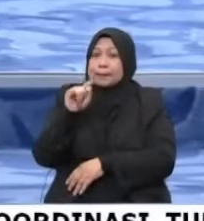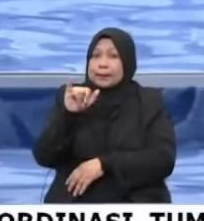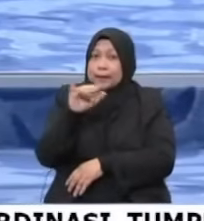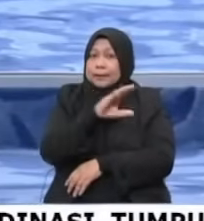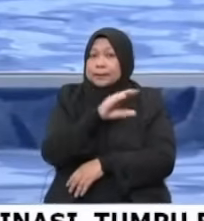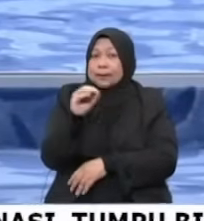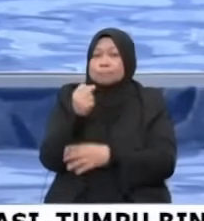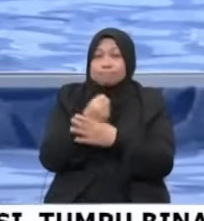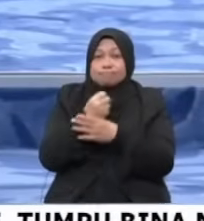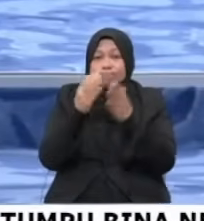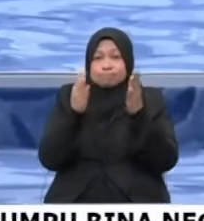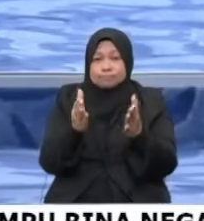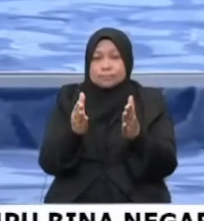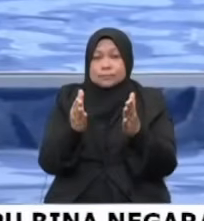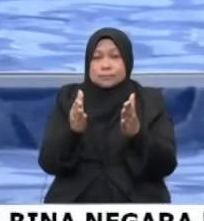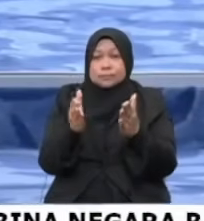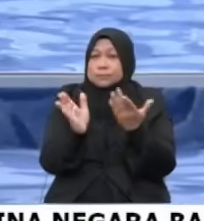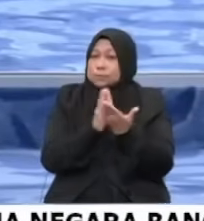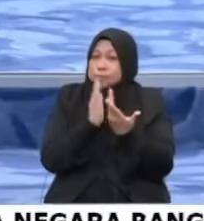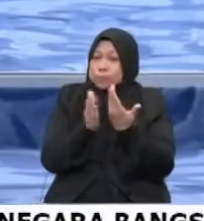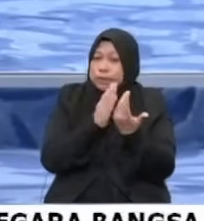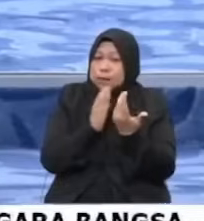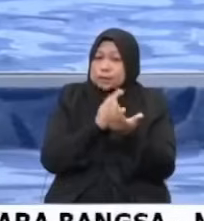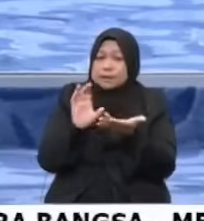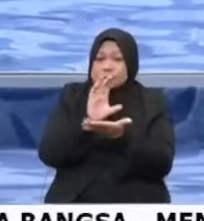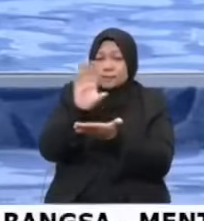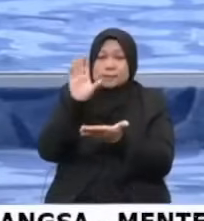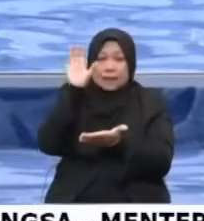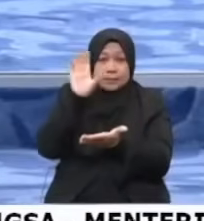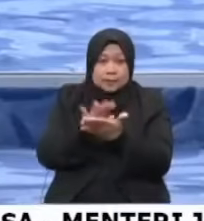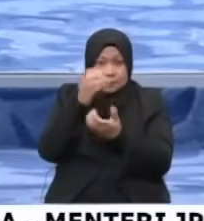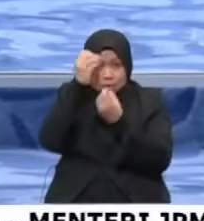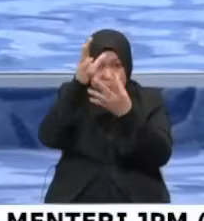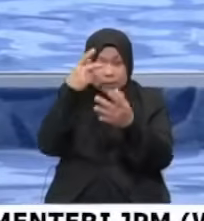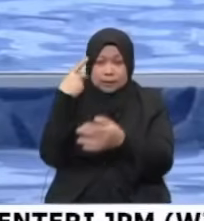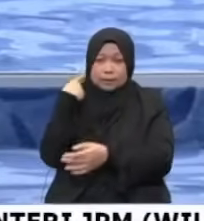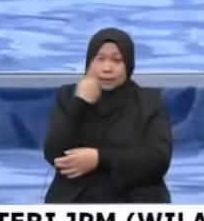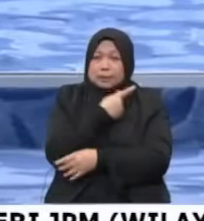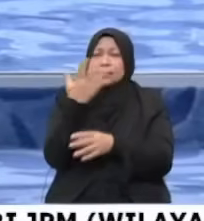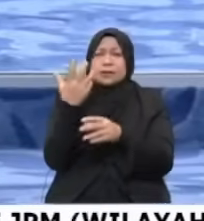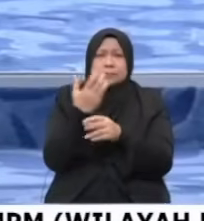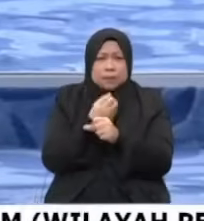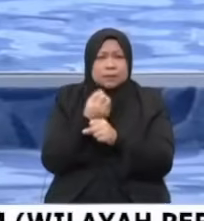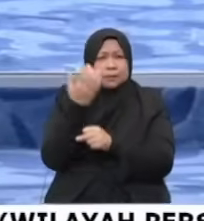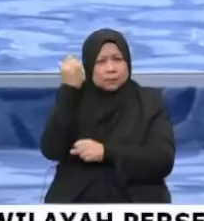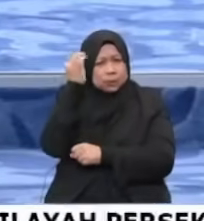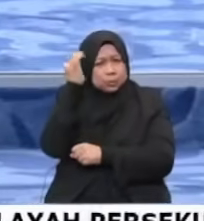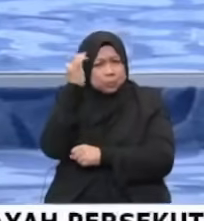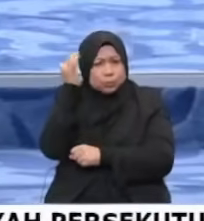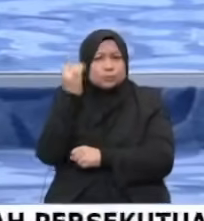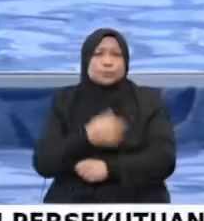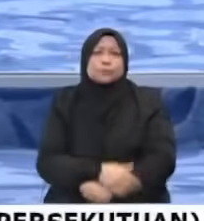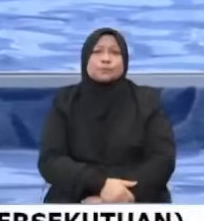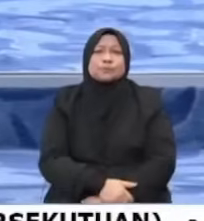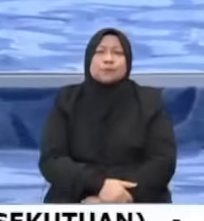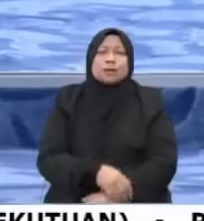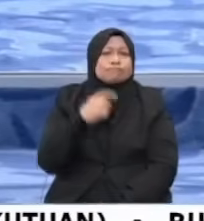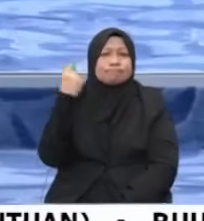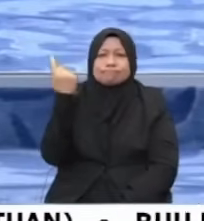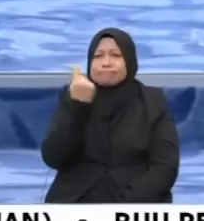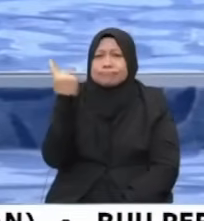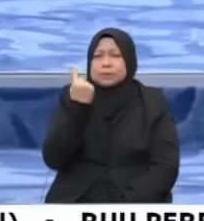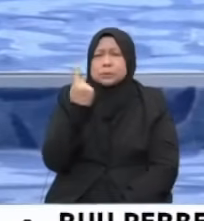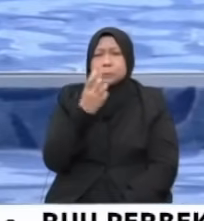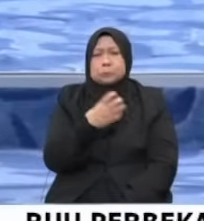invest Malaysia facilitation center sepertiana maklumat kita dapat yang yang berhormat sedia maklum selalunya